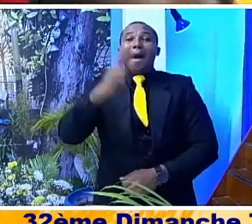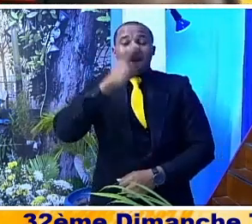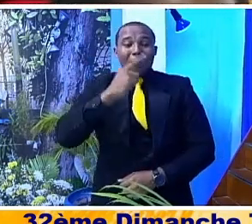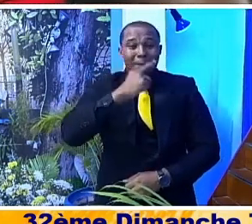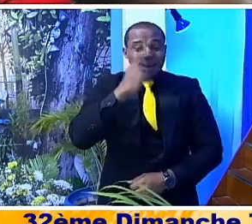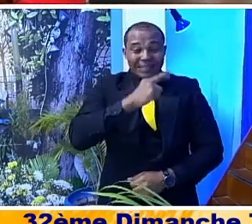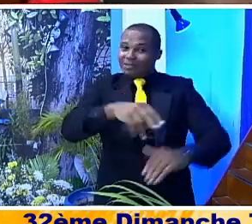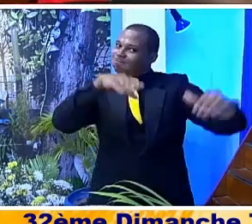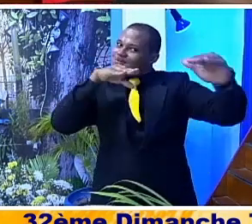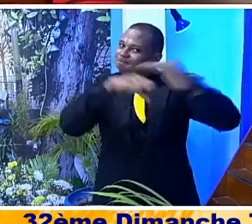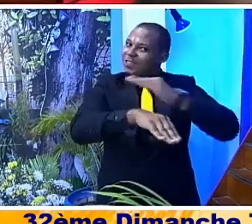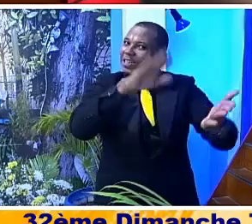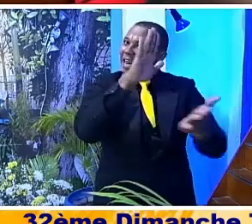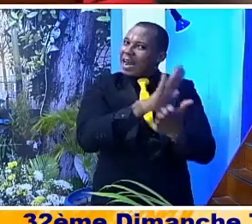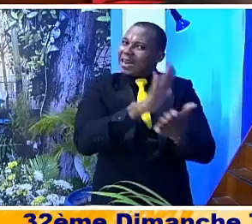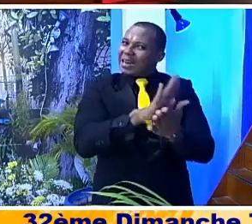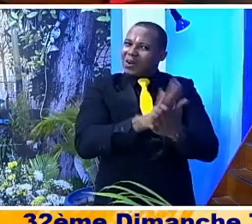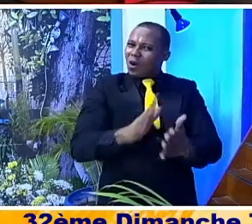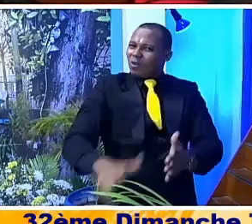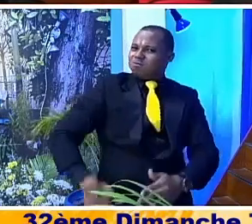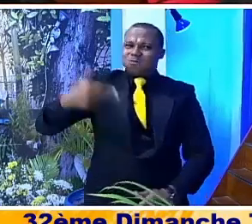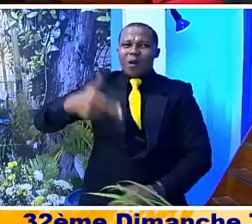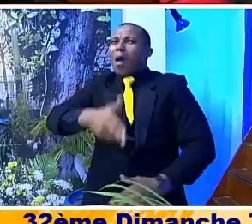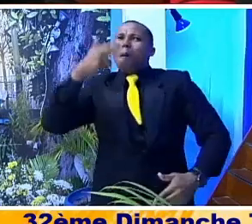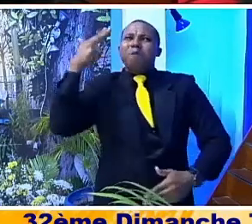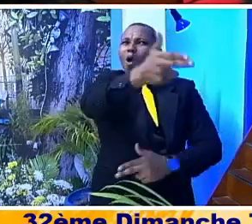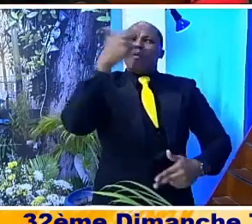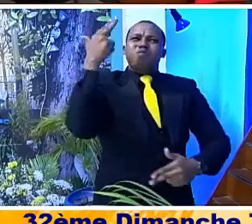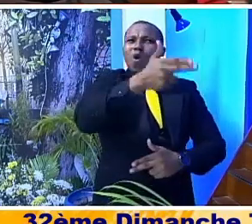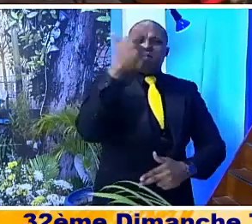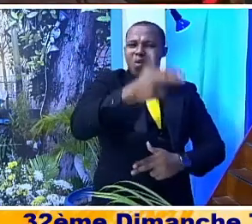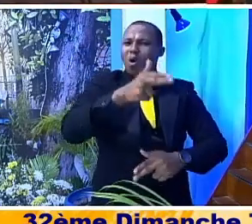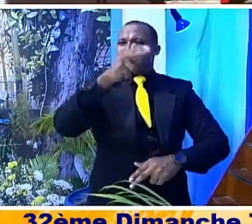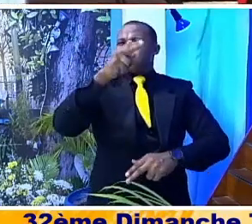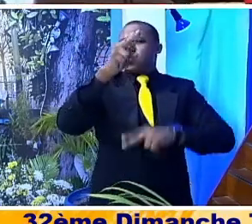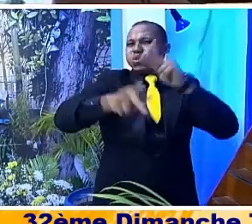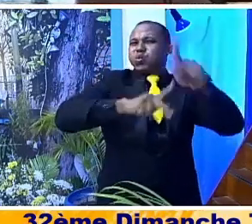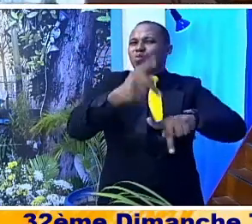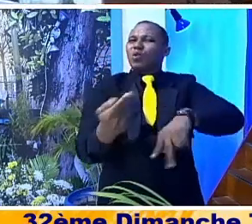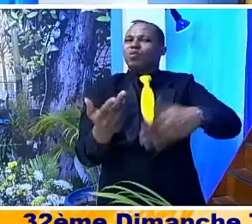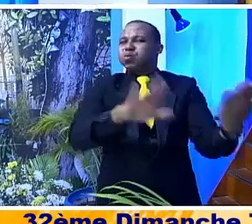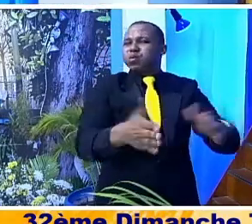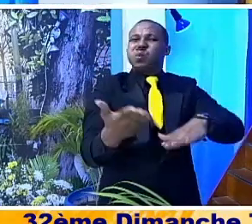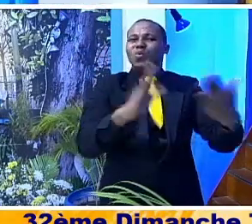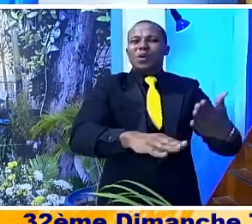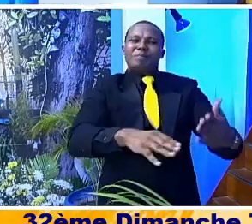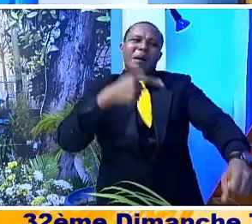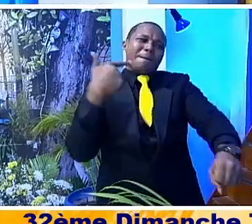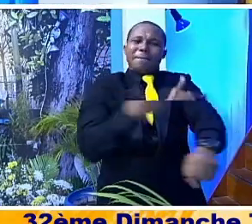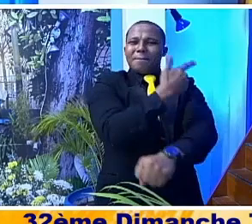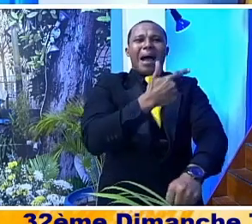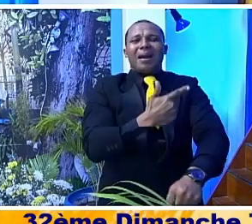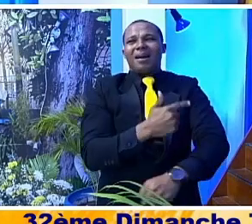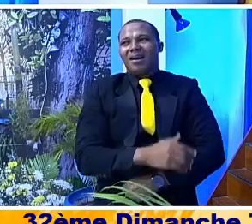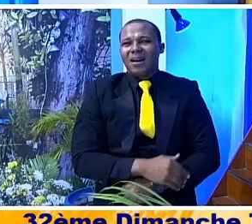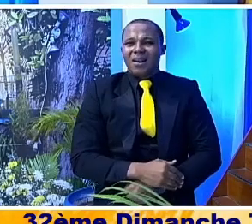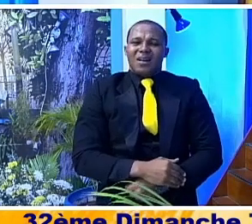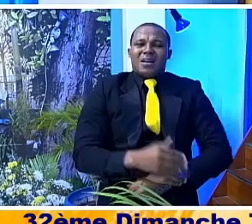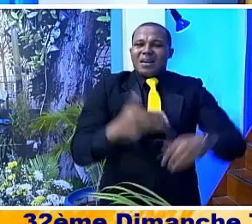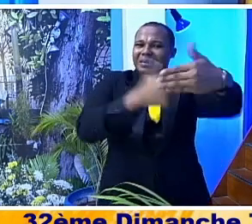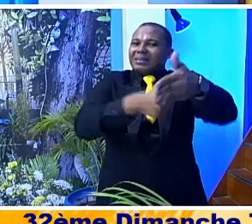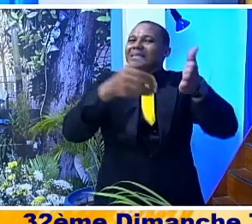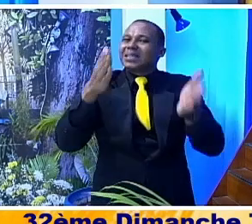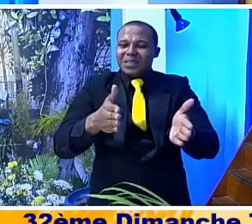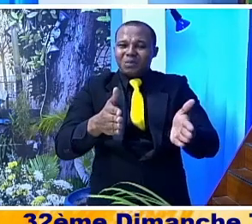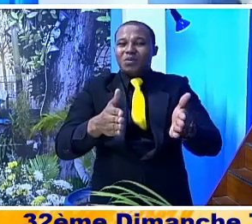kaimè. Charité Saint-Louis tiré, ça pas problème. On avance. On ti moun nan Nicolas non salle de classe pour bal nan boyette, pas